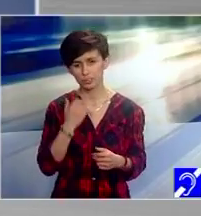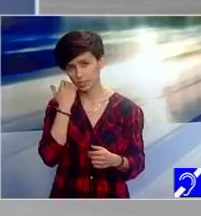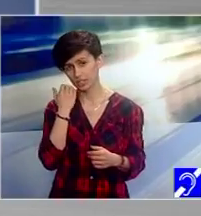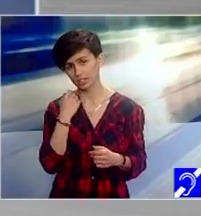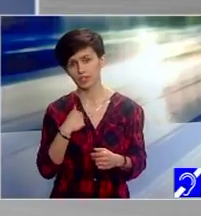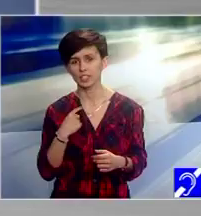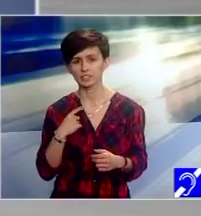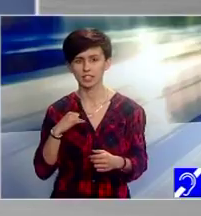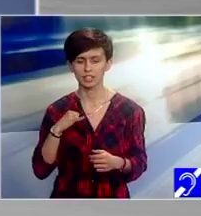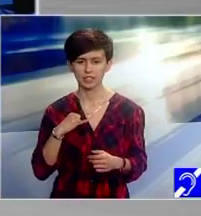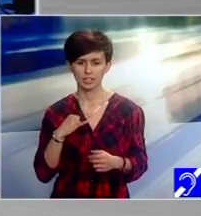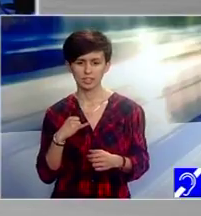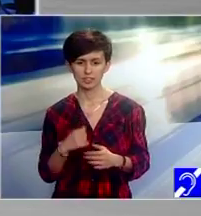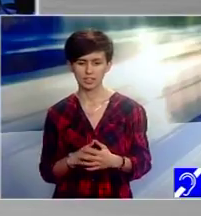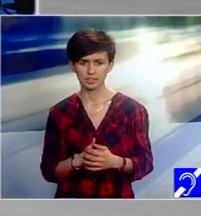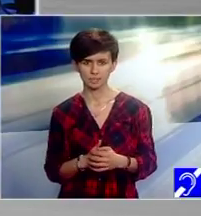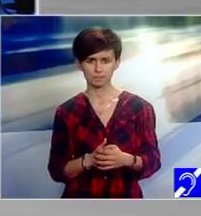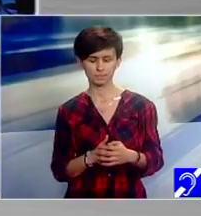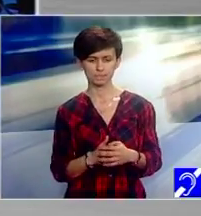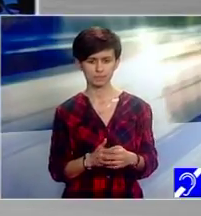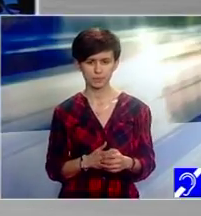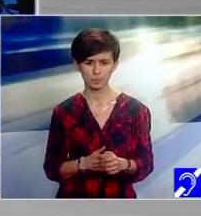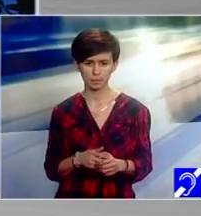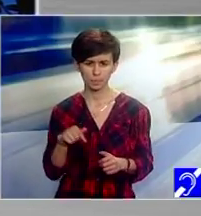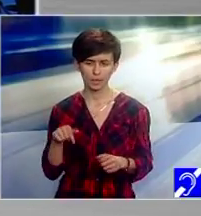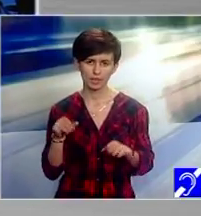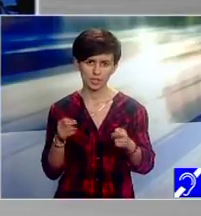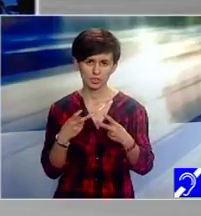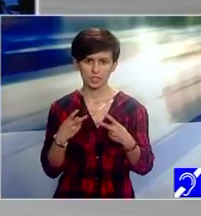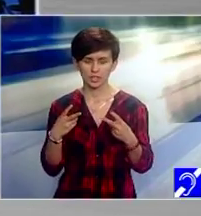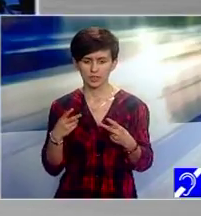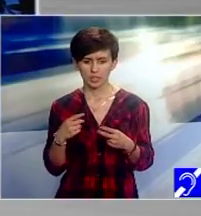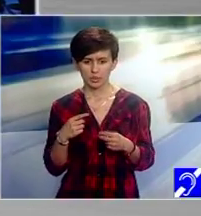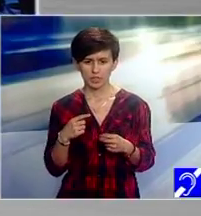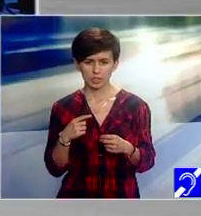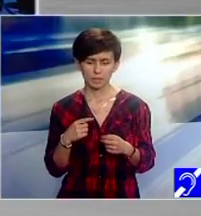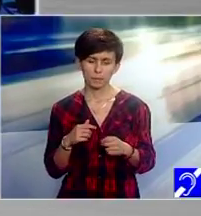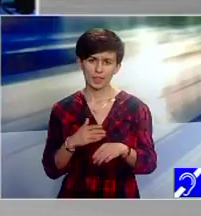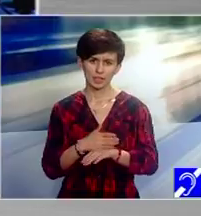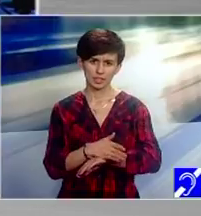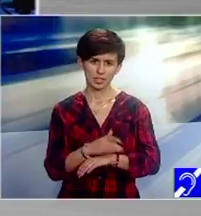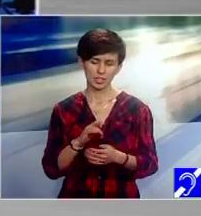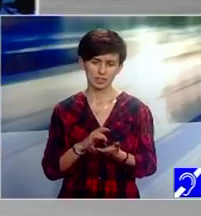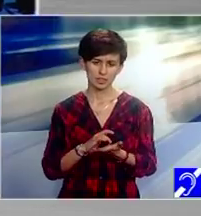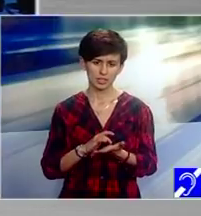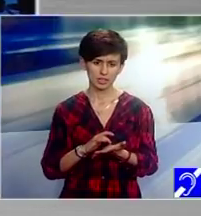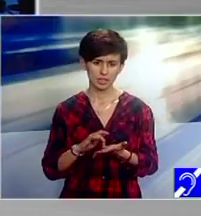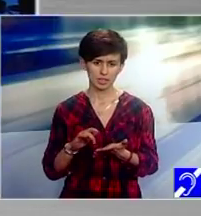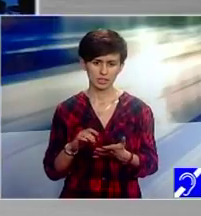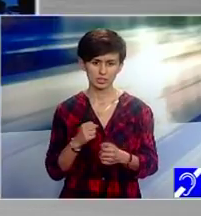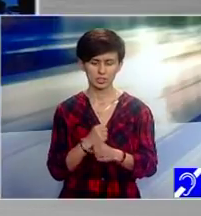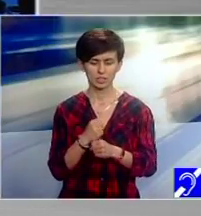e interesant de experimentat. În orice caz, acest eveniment are loc, intrarea la acest eveniment se face pe bază